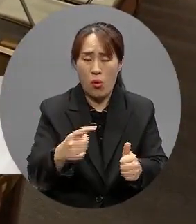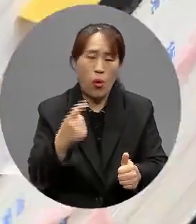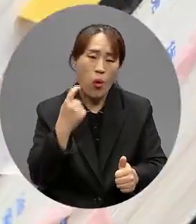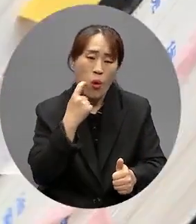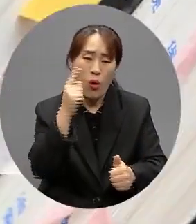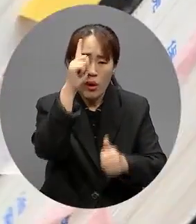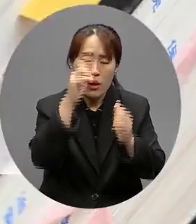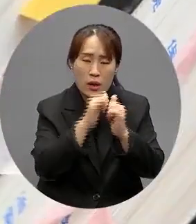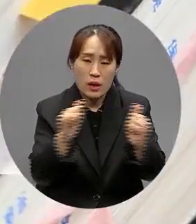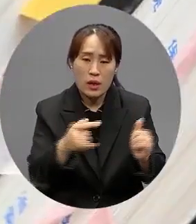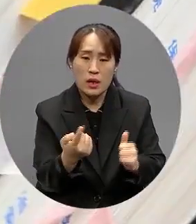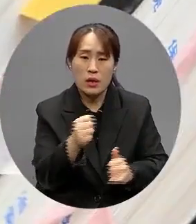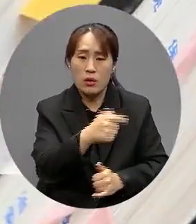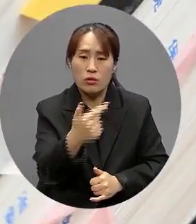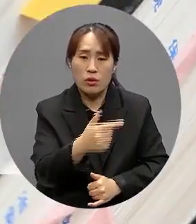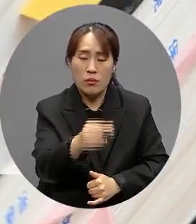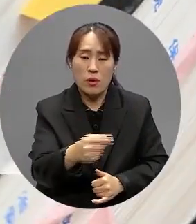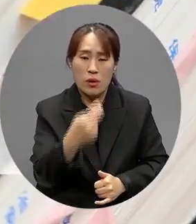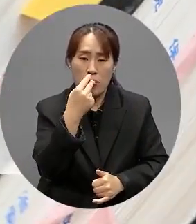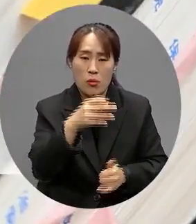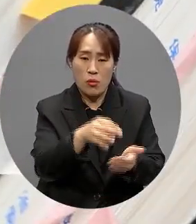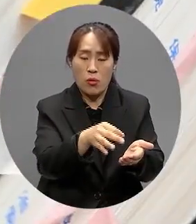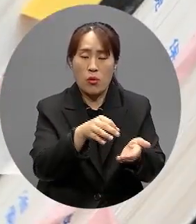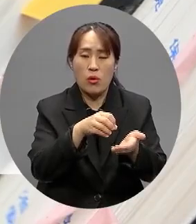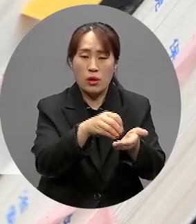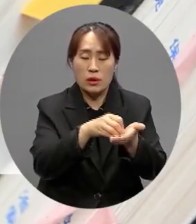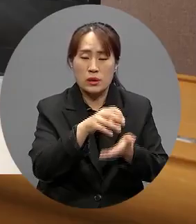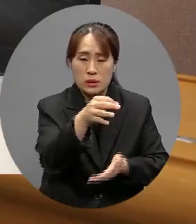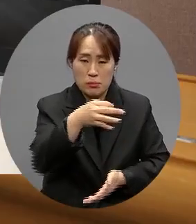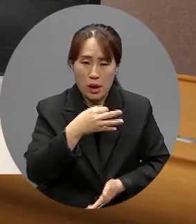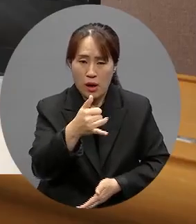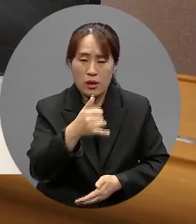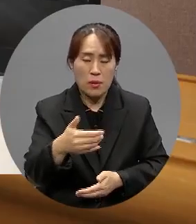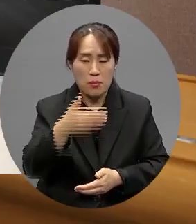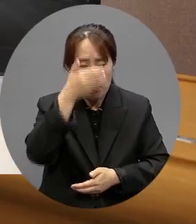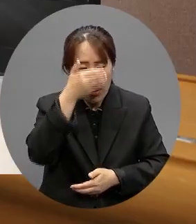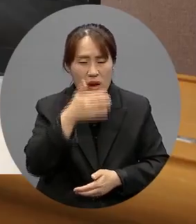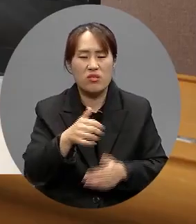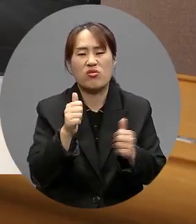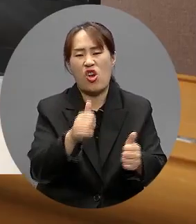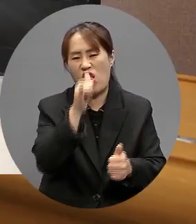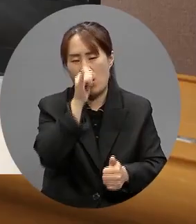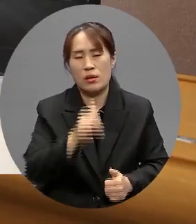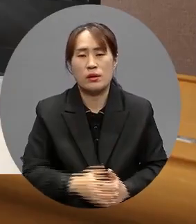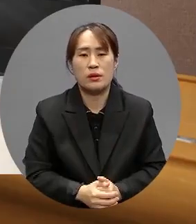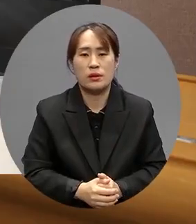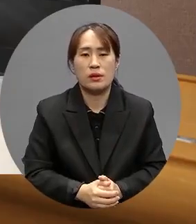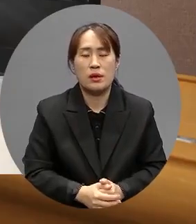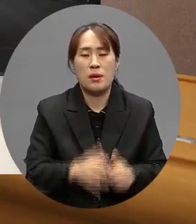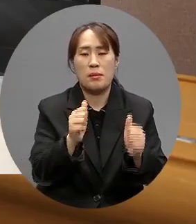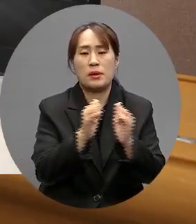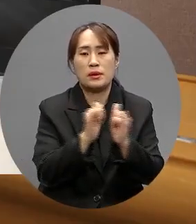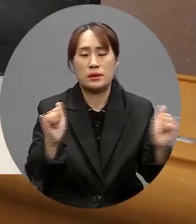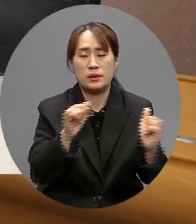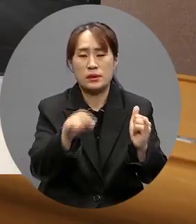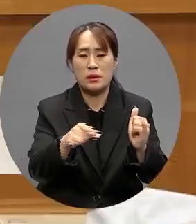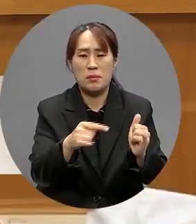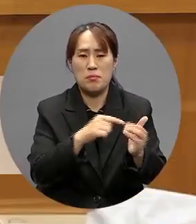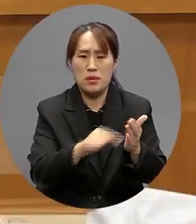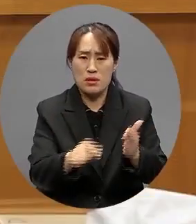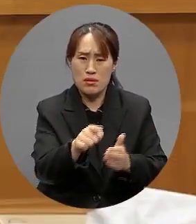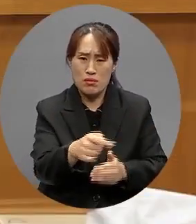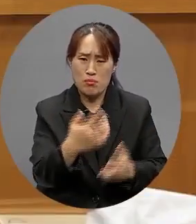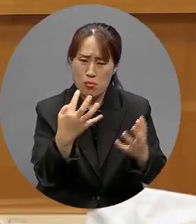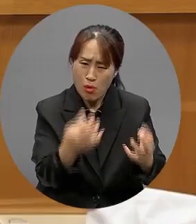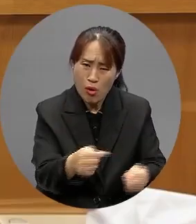허위 환자들이 1억 6천만 원의 보험금을 타게 방조한 혐의도 유죄로 판결했습니다 조연선 판사는이 피해 규모가